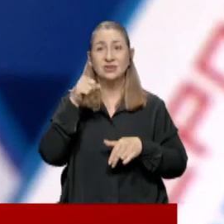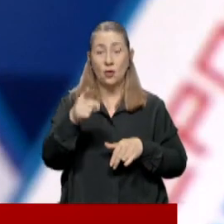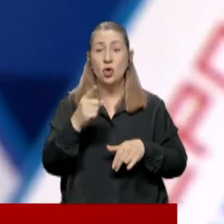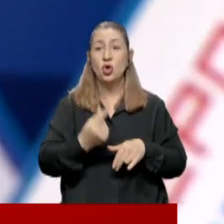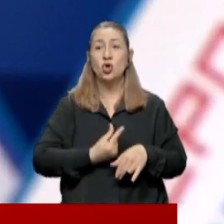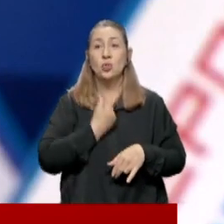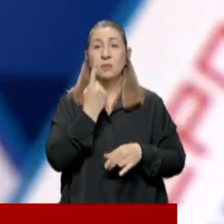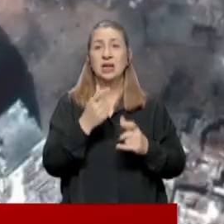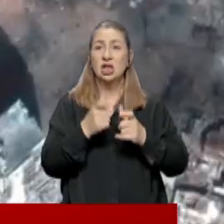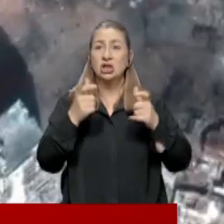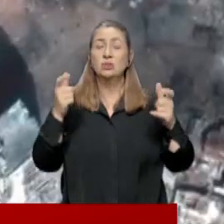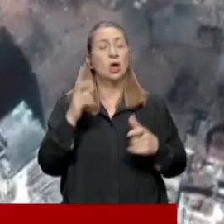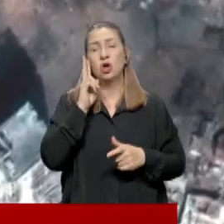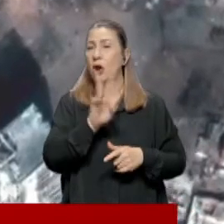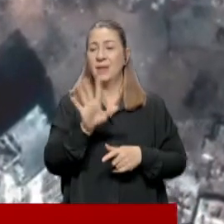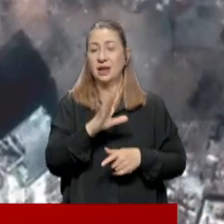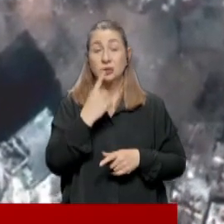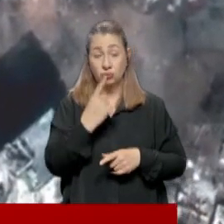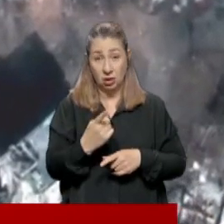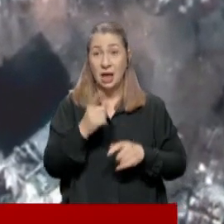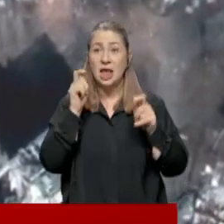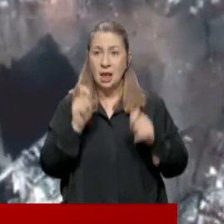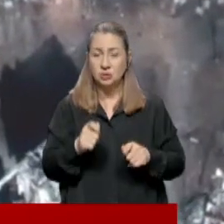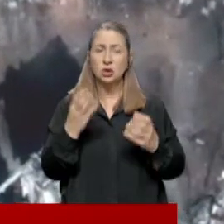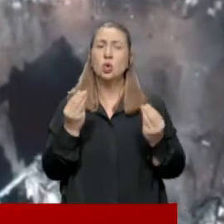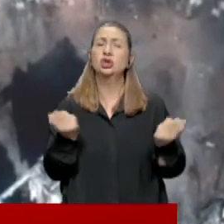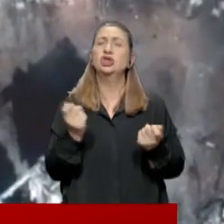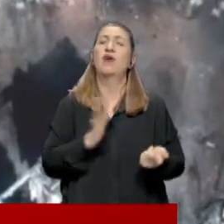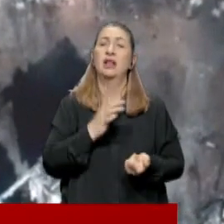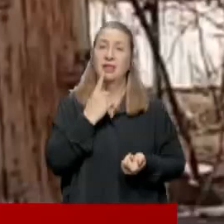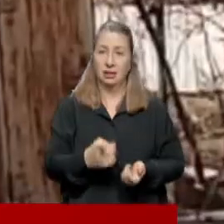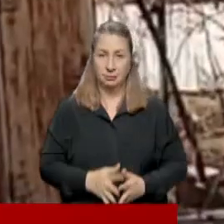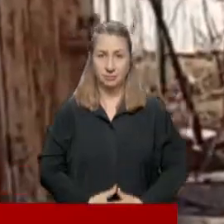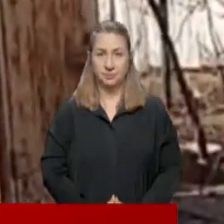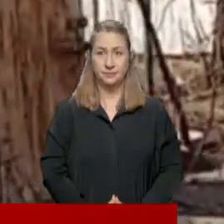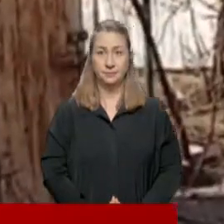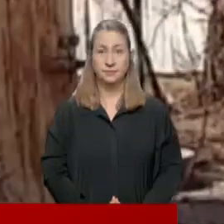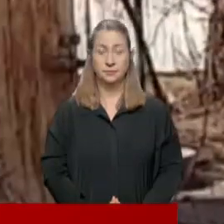ümit verici bir gelişme göremediklerini belirtti. Yapacak çok işimiz var dedi.